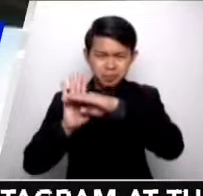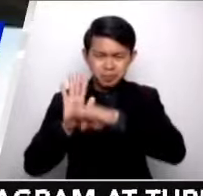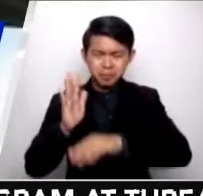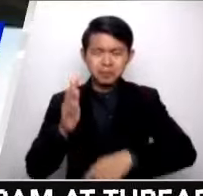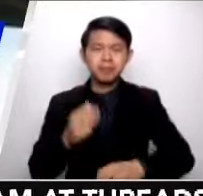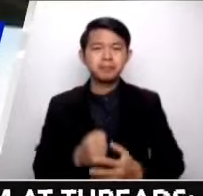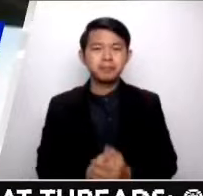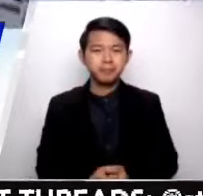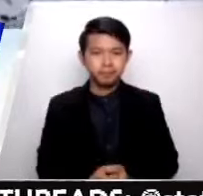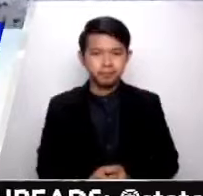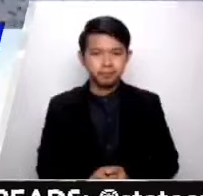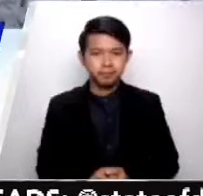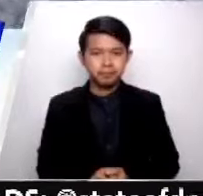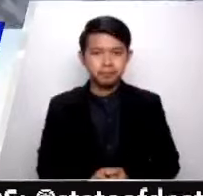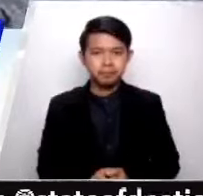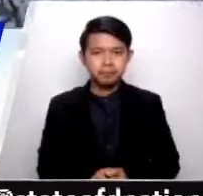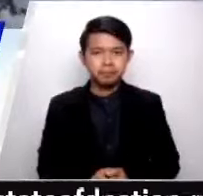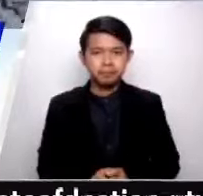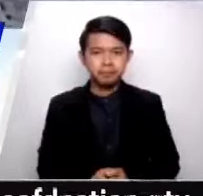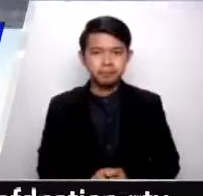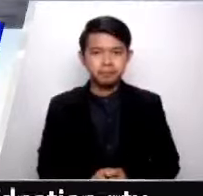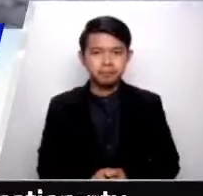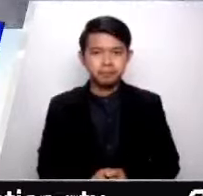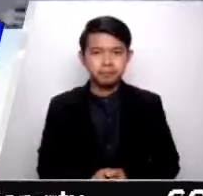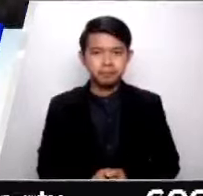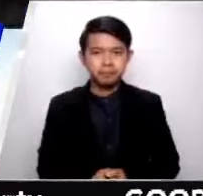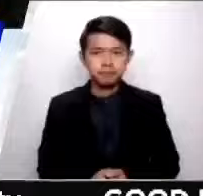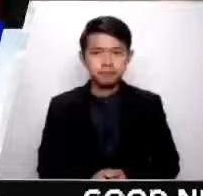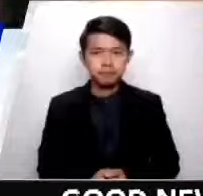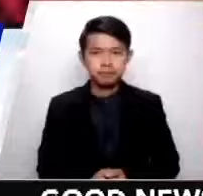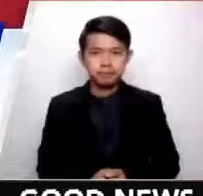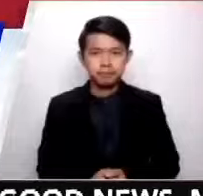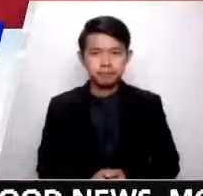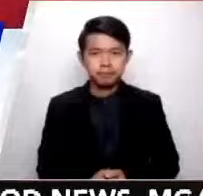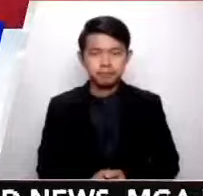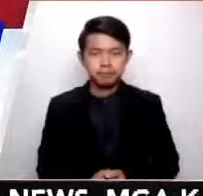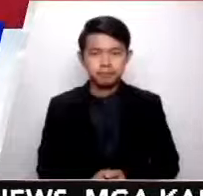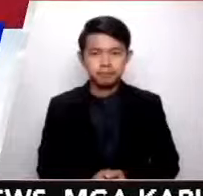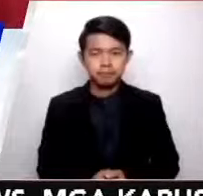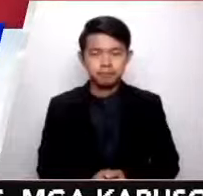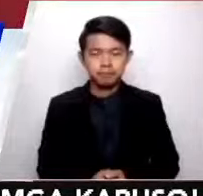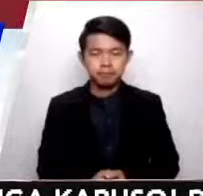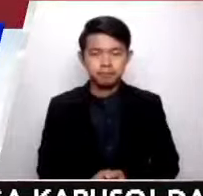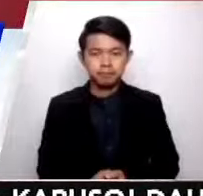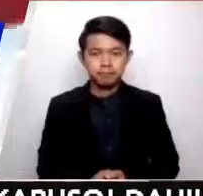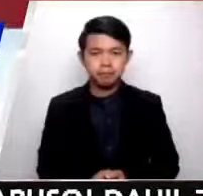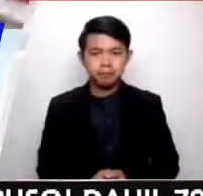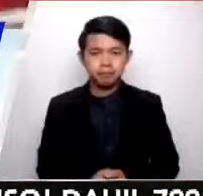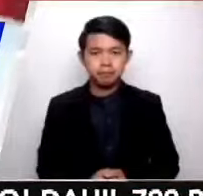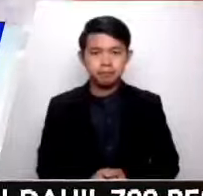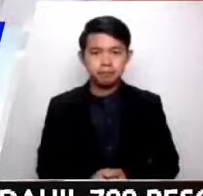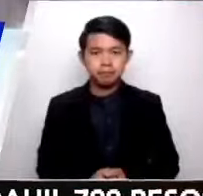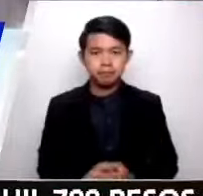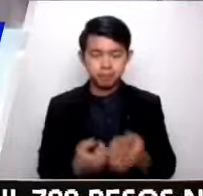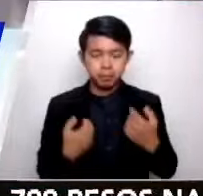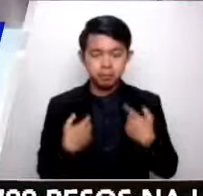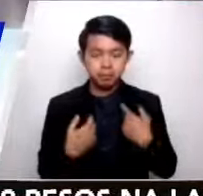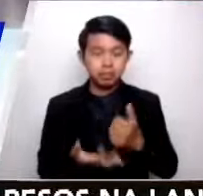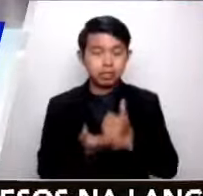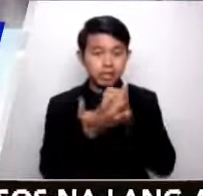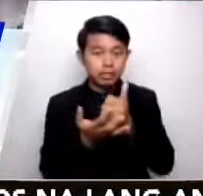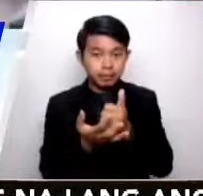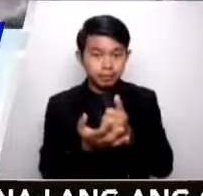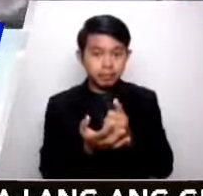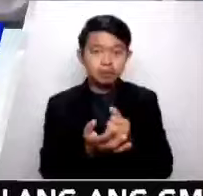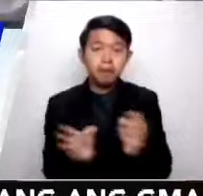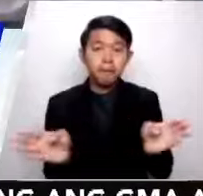Las Alas. Tumulong naman sa pagre-relief o pagre-repack ng relief goods sa GMA Kapuso Foundation Warehouse si Herlene